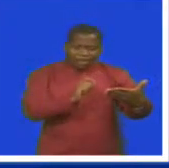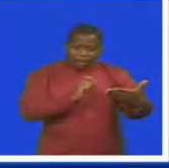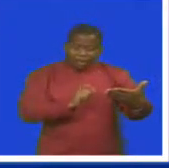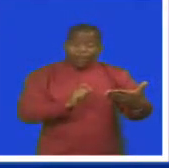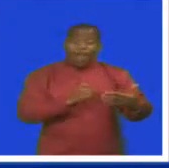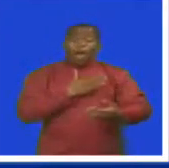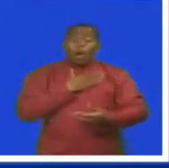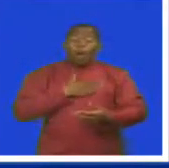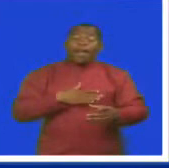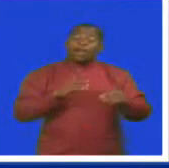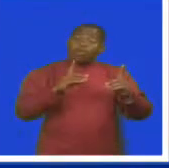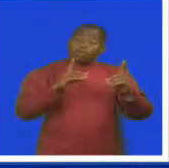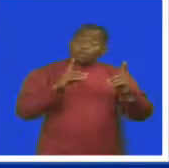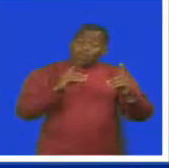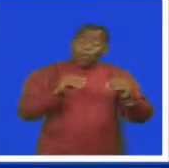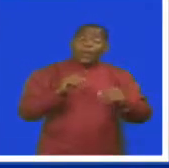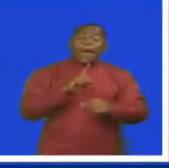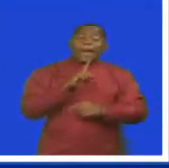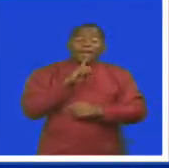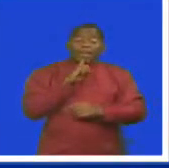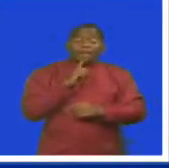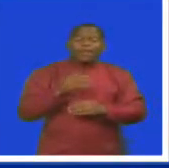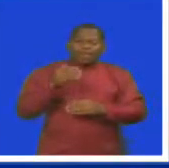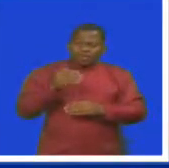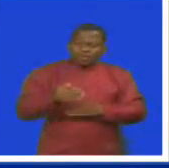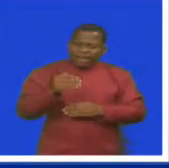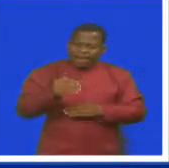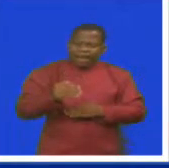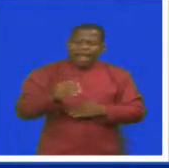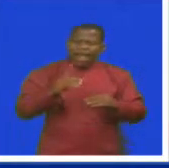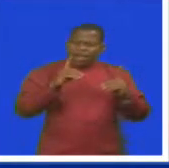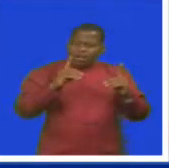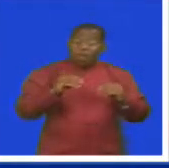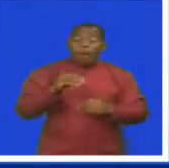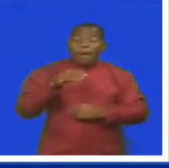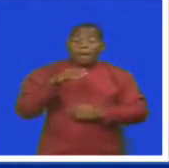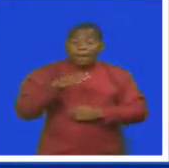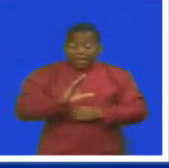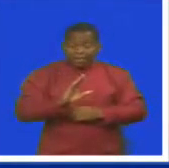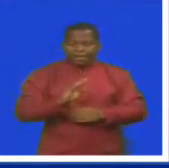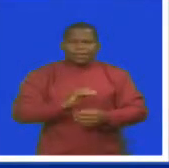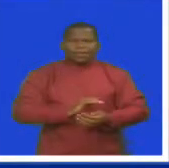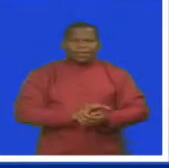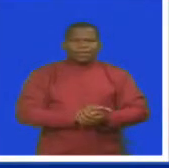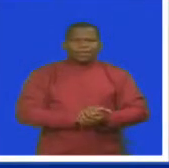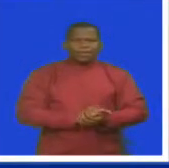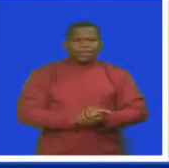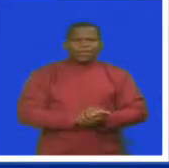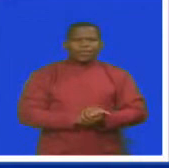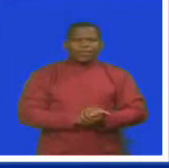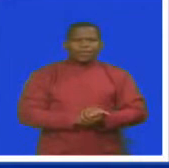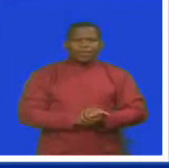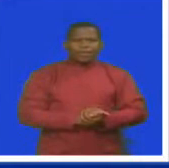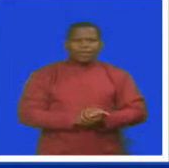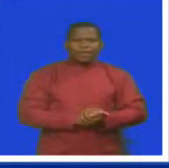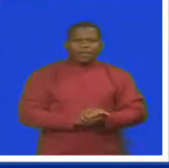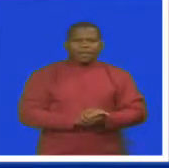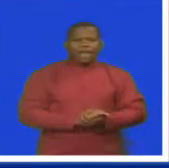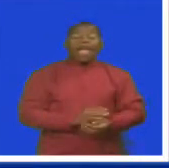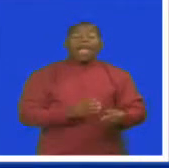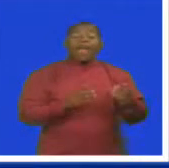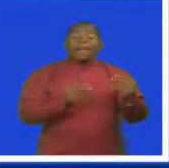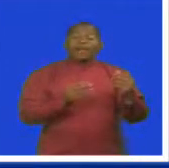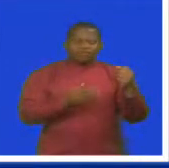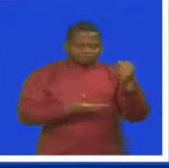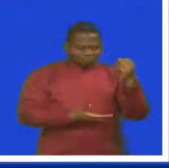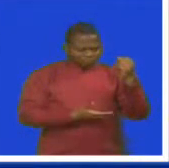singaqhubeka sitende noma kwema but aqhubeke kwendeke le budget kenyalo asale isho ukuthi vele